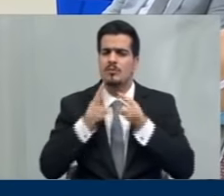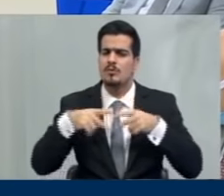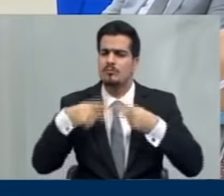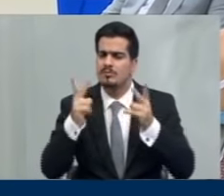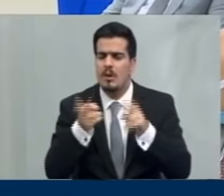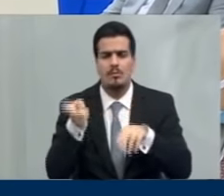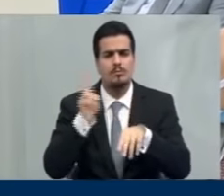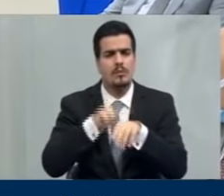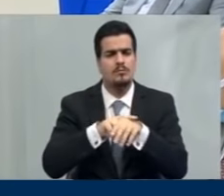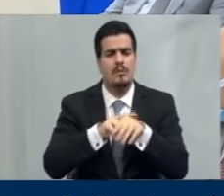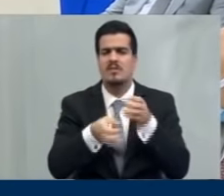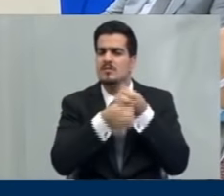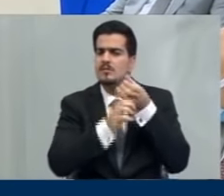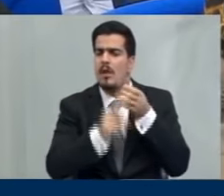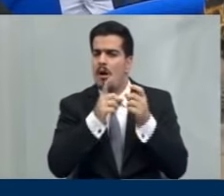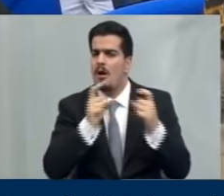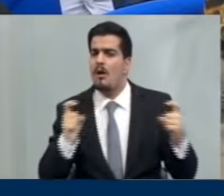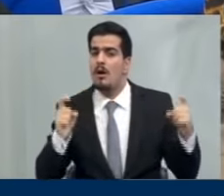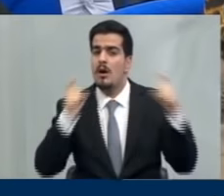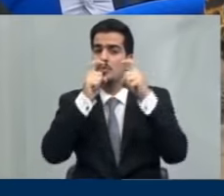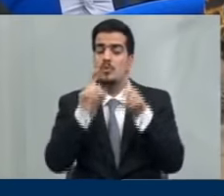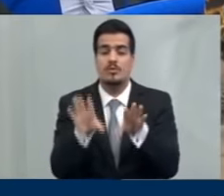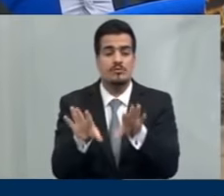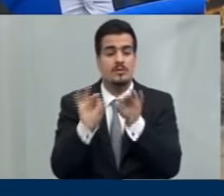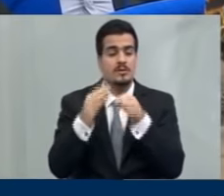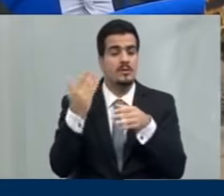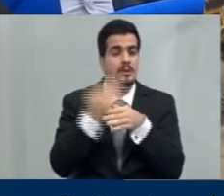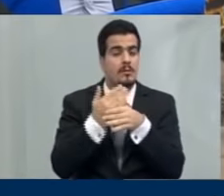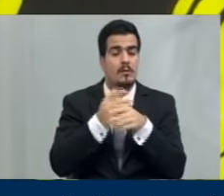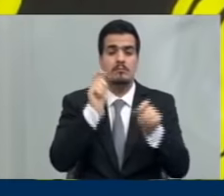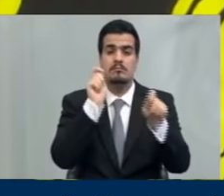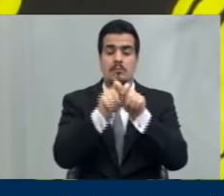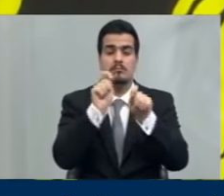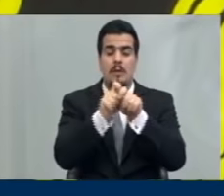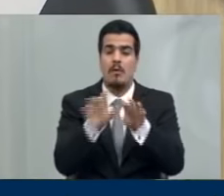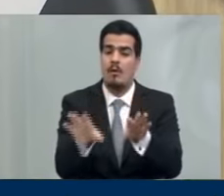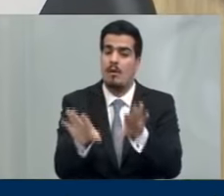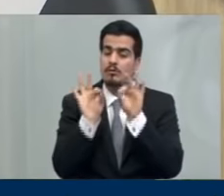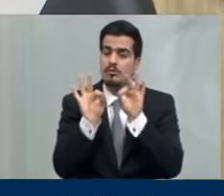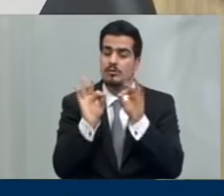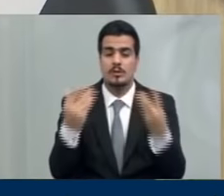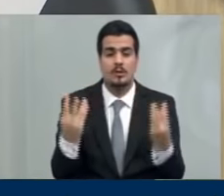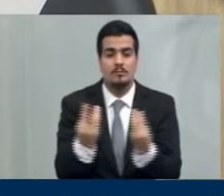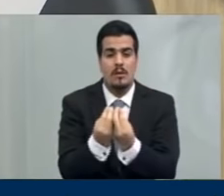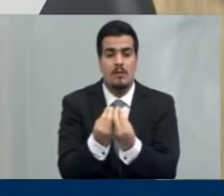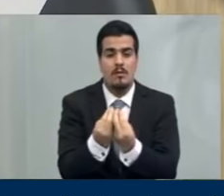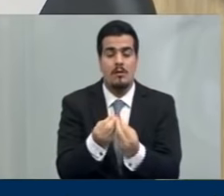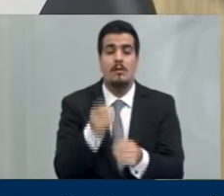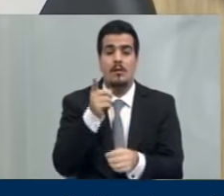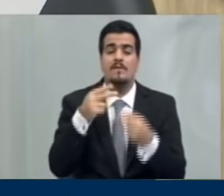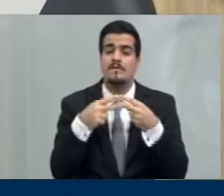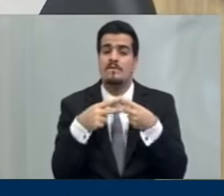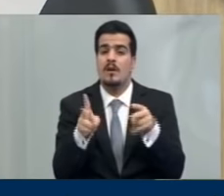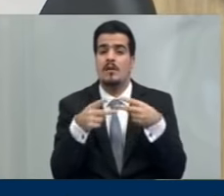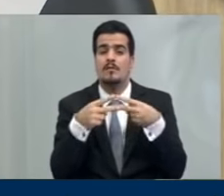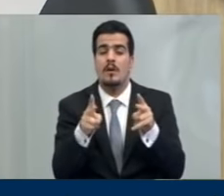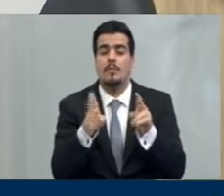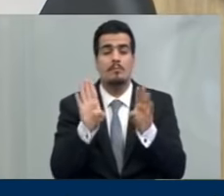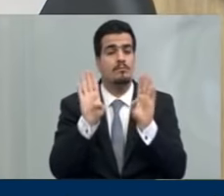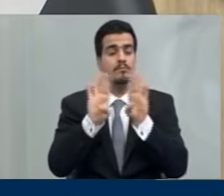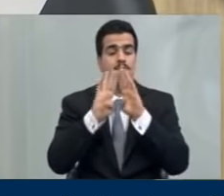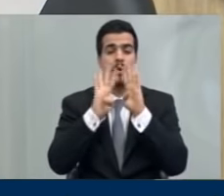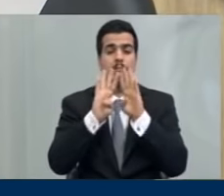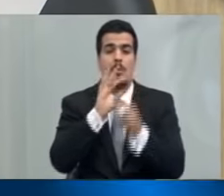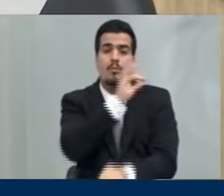تعد سلاح العدو الجديد وتهيئة كوادر واعية. نافذة علمية جديدة تفتح أمام عدد